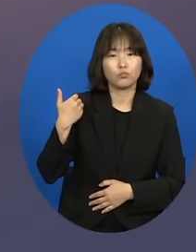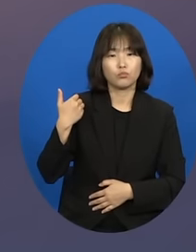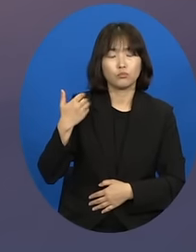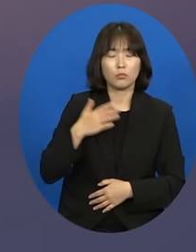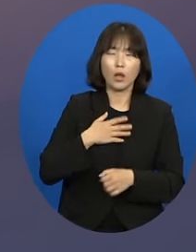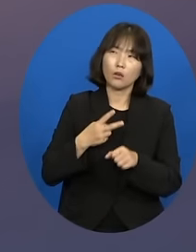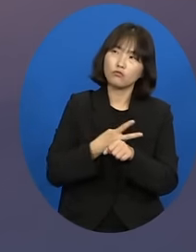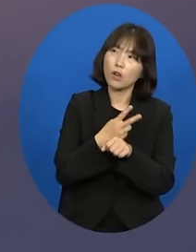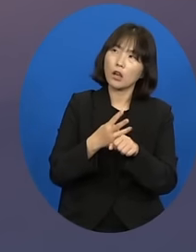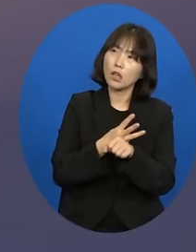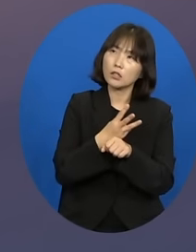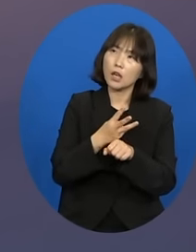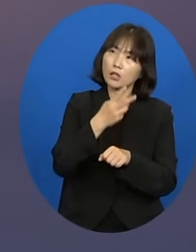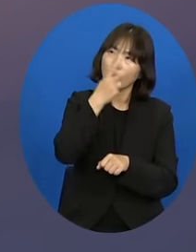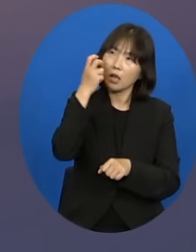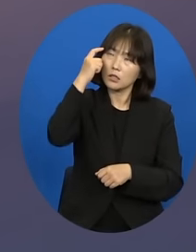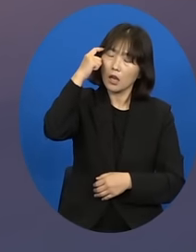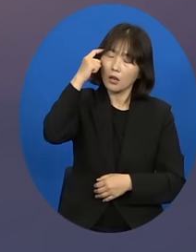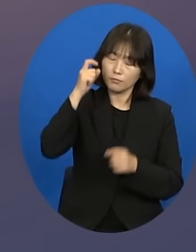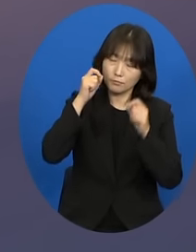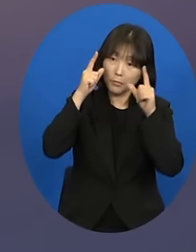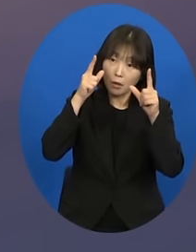딱 떠봤더니 대여섯 시간 지난 적도 있고,